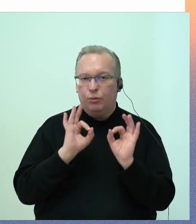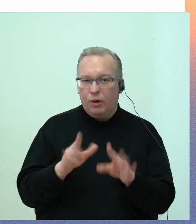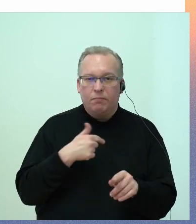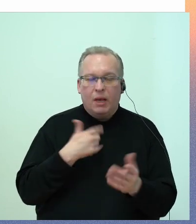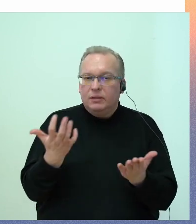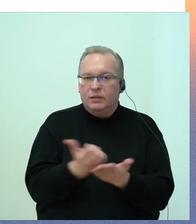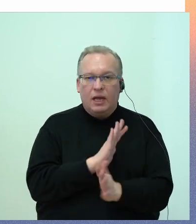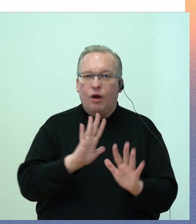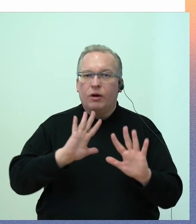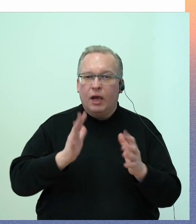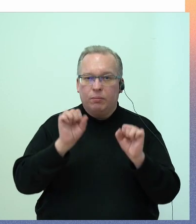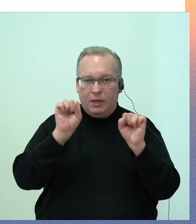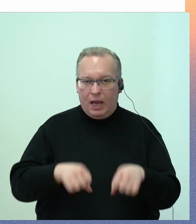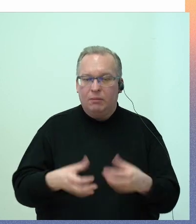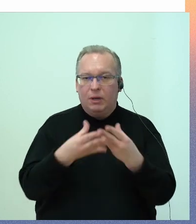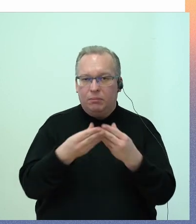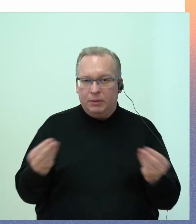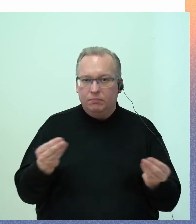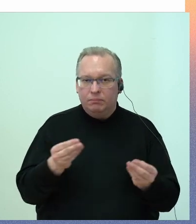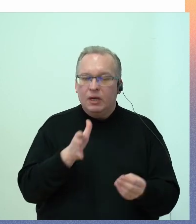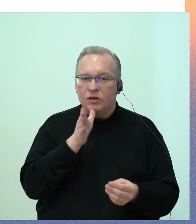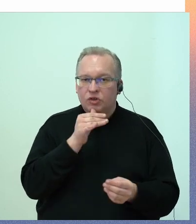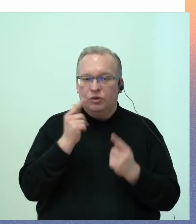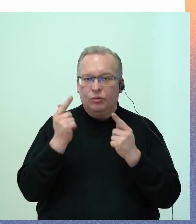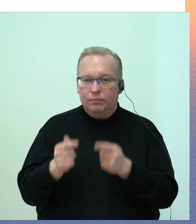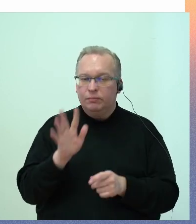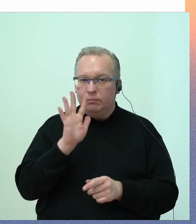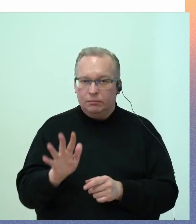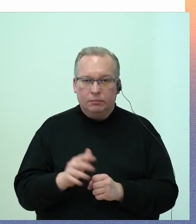neradome būdo, kaip galų gale įveikti antisemitizmą.